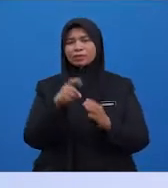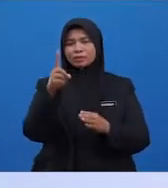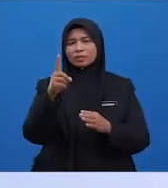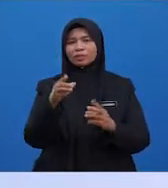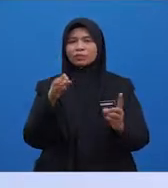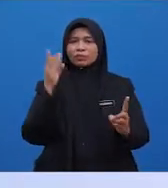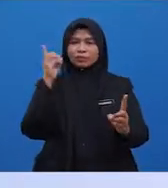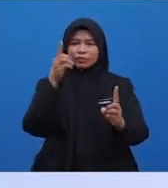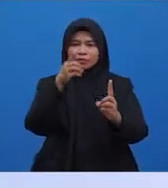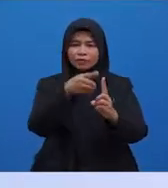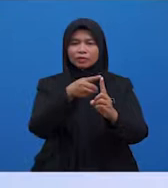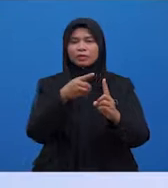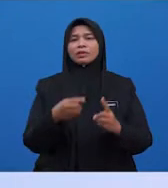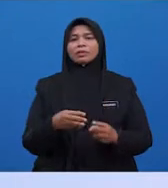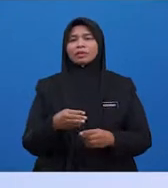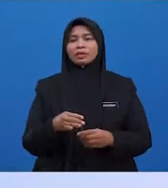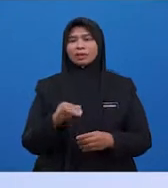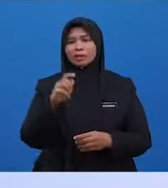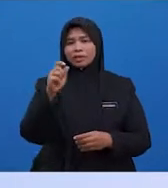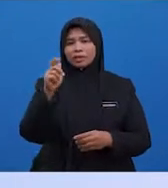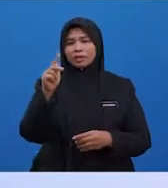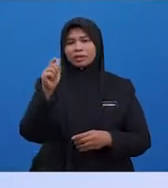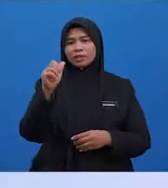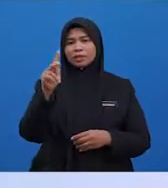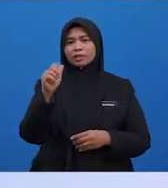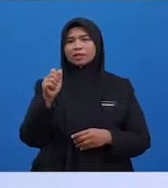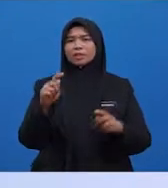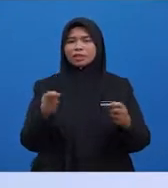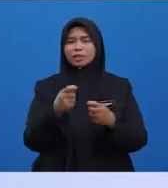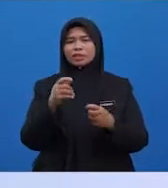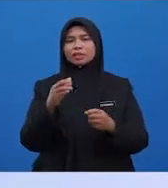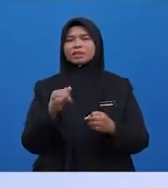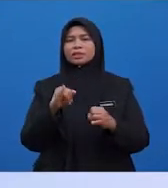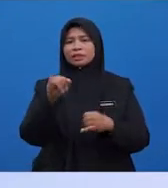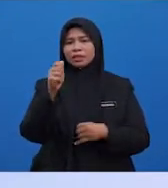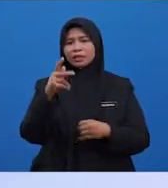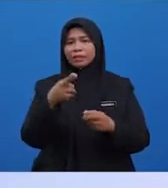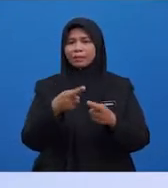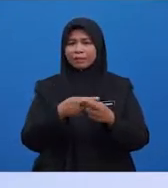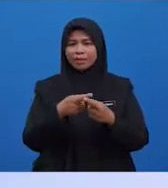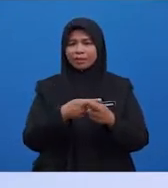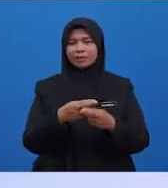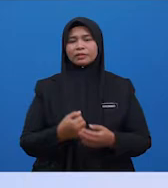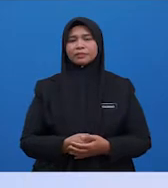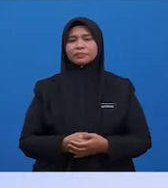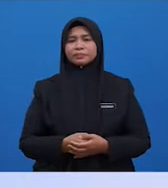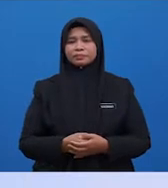taktikal ialah tindakan jangka pendek bagi memastikan kejayaan strategi yang